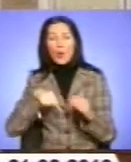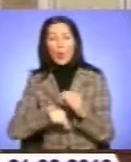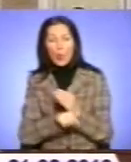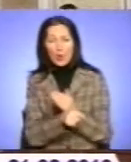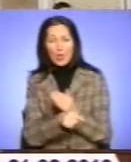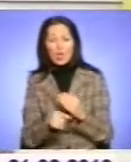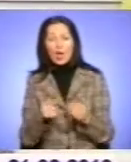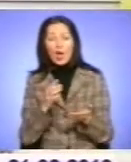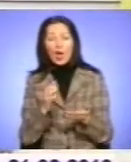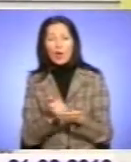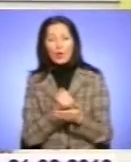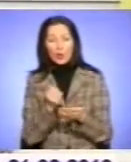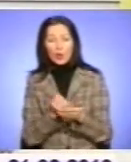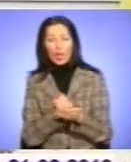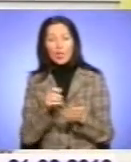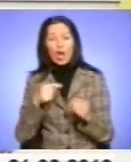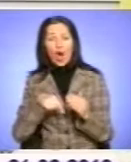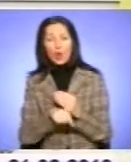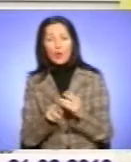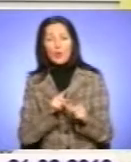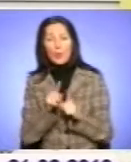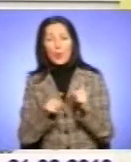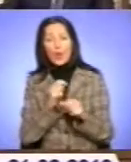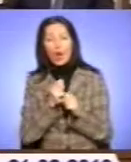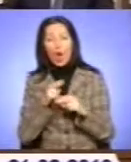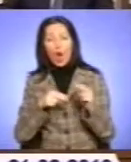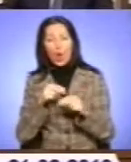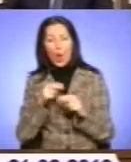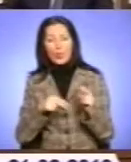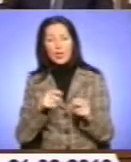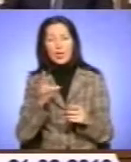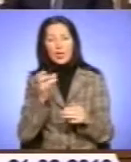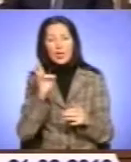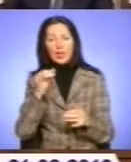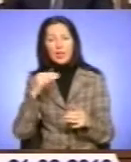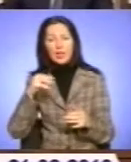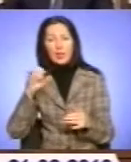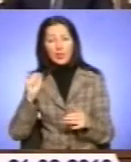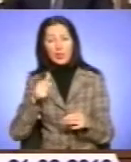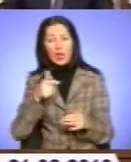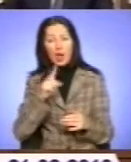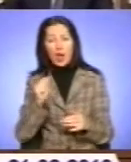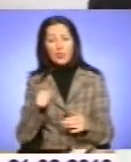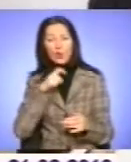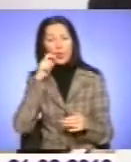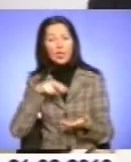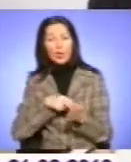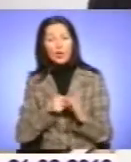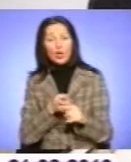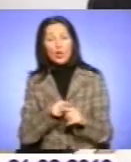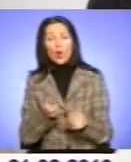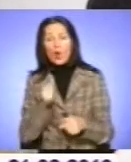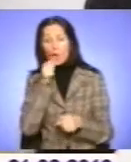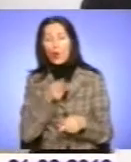реалізацію інфраструктурних об'єктів по переробці нафти та газу. Також Україна планує цього року почати поставки туркменського газу. Спочатку у розмірі